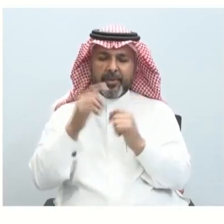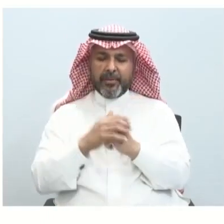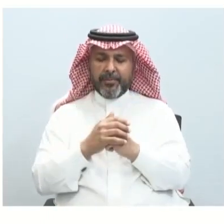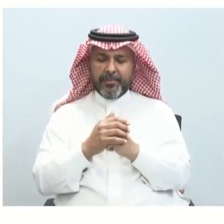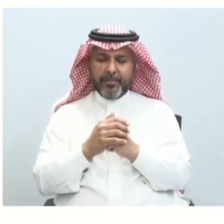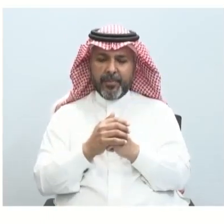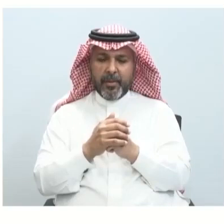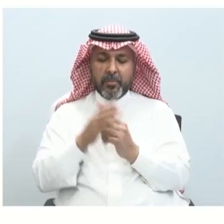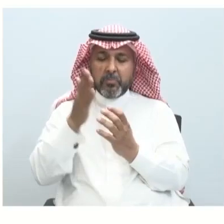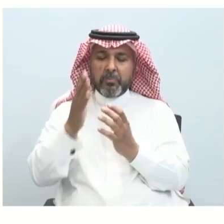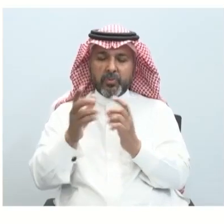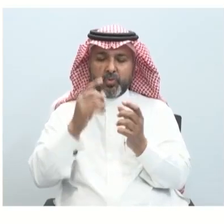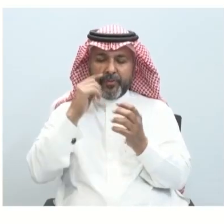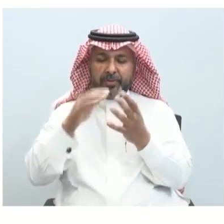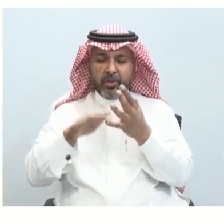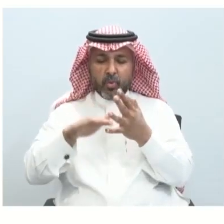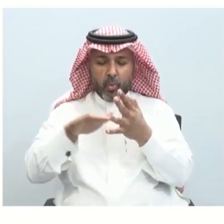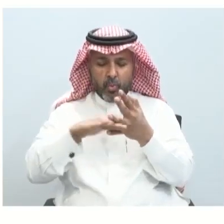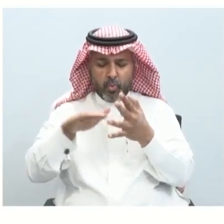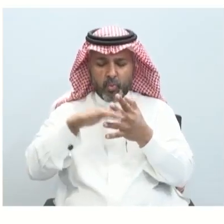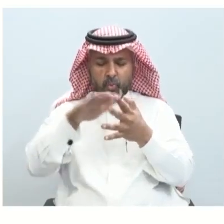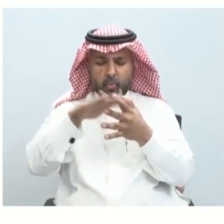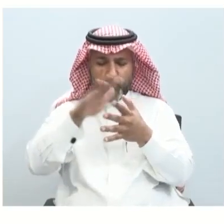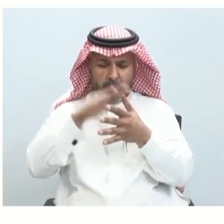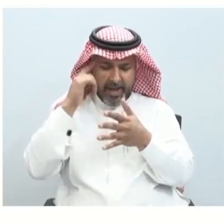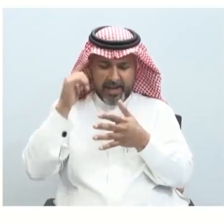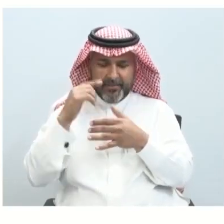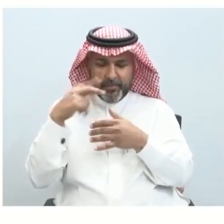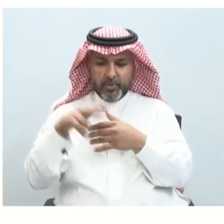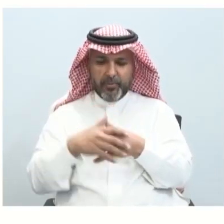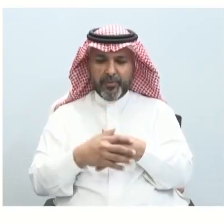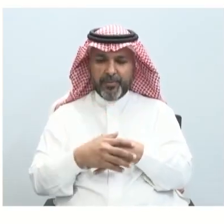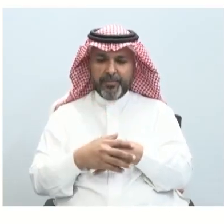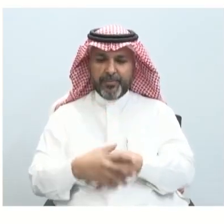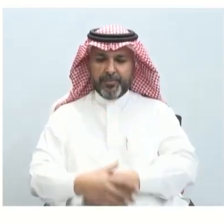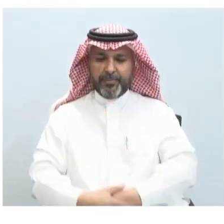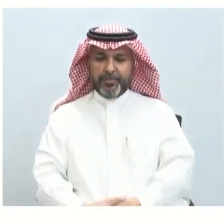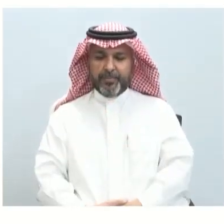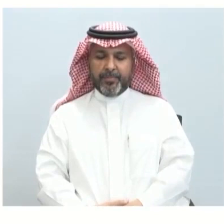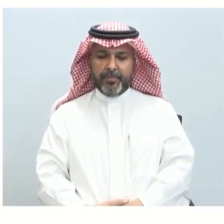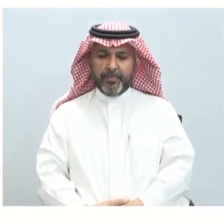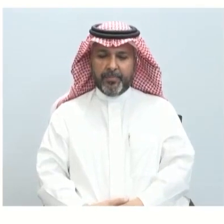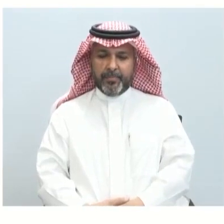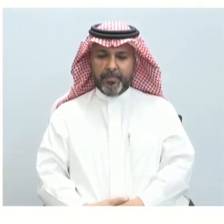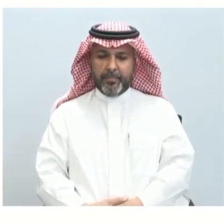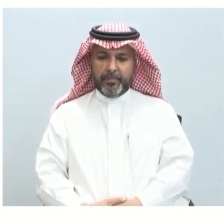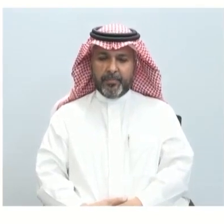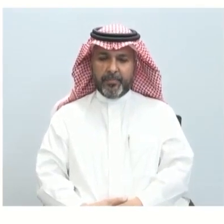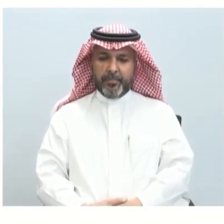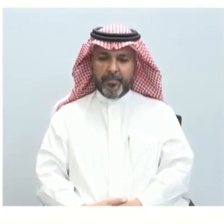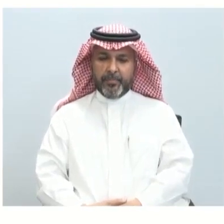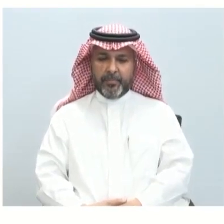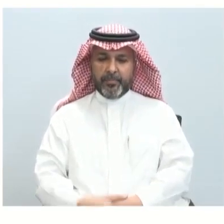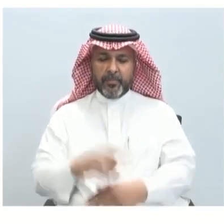تتواجد في احد اطوار الخليه في سؤال 25 اجابه قصيره صف